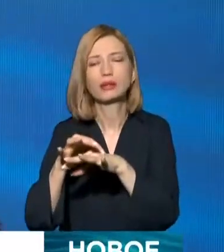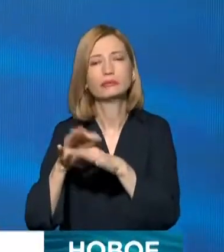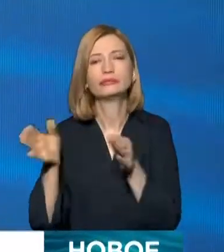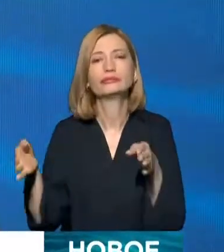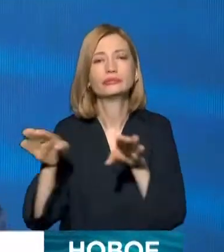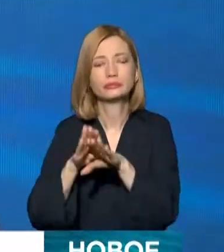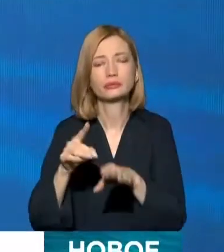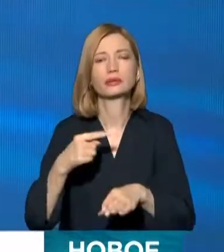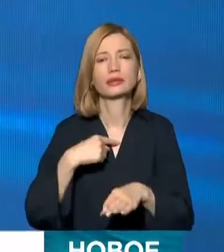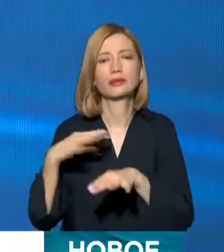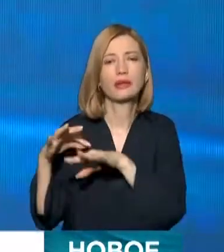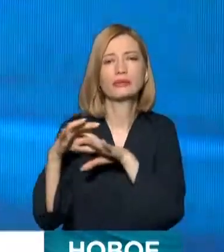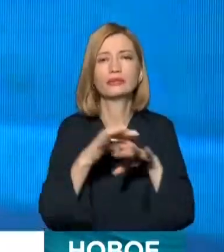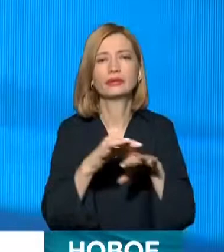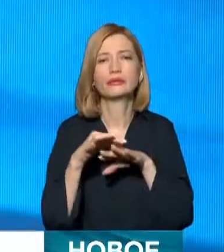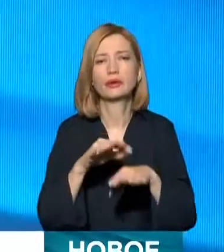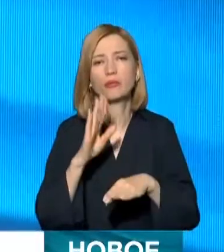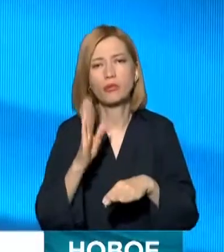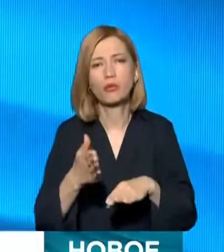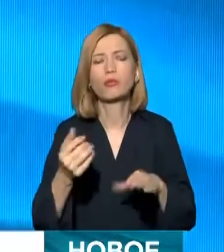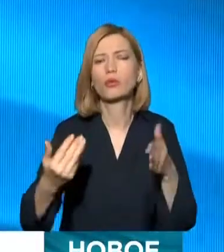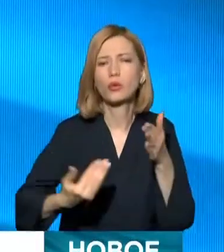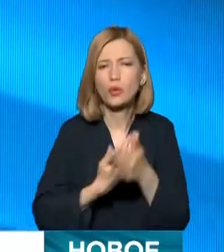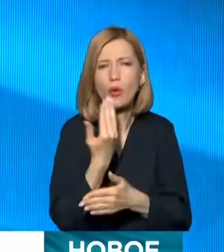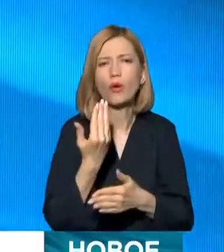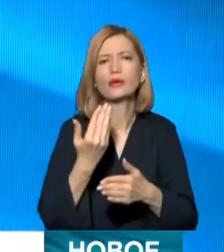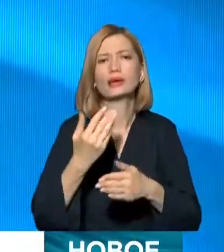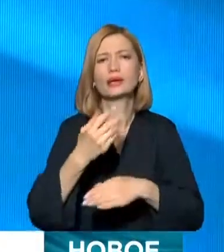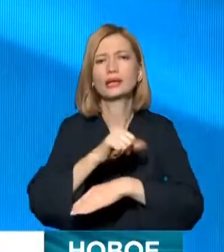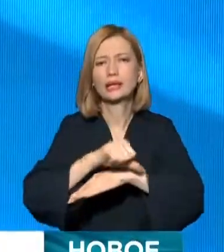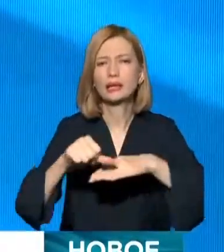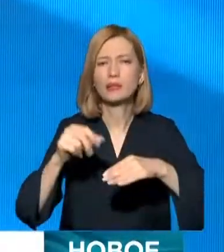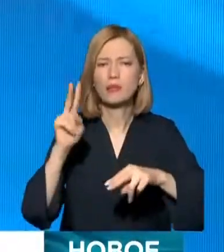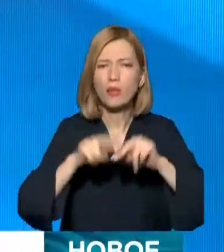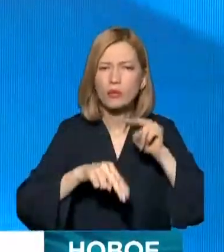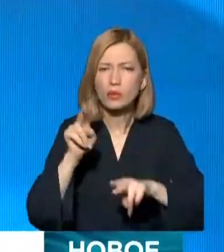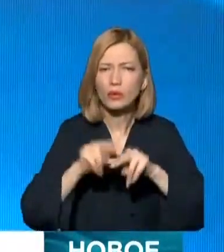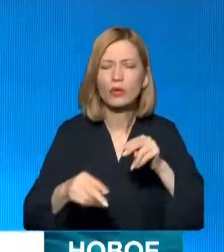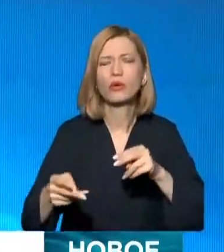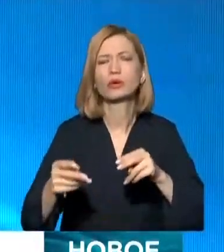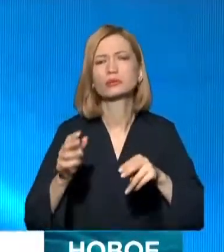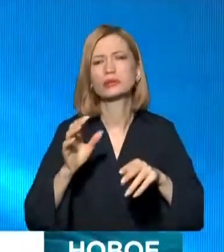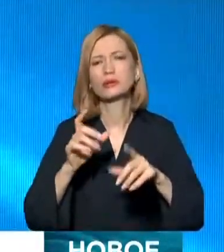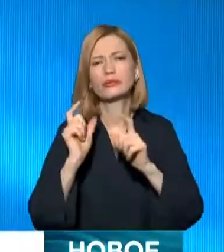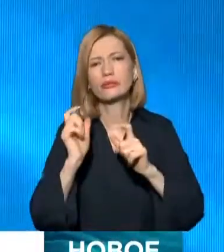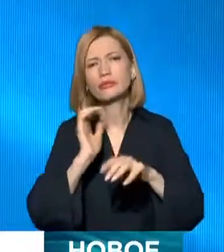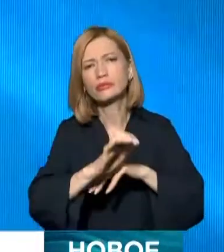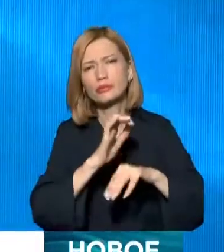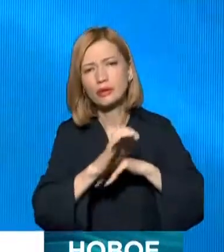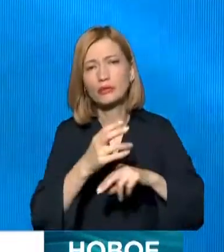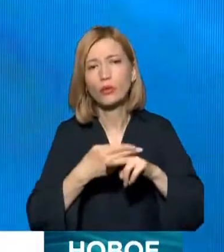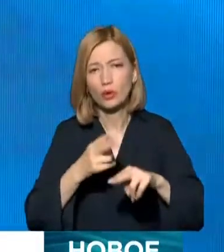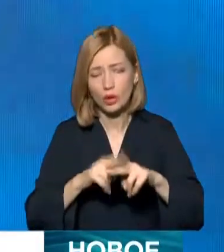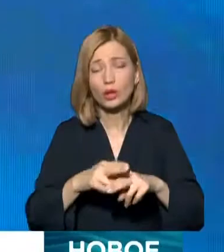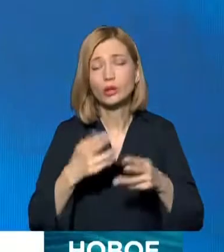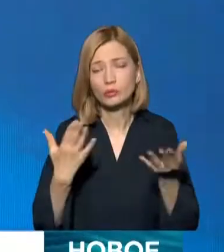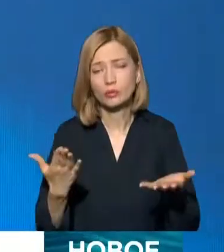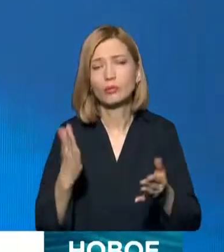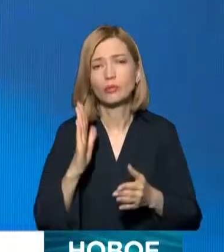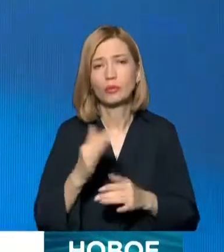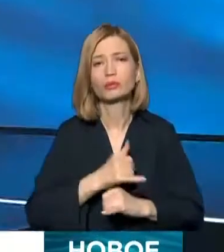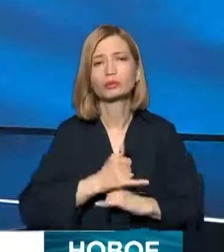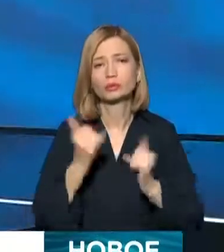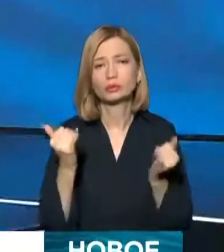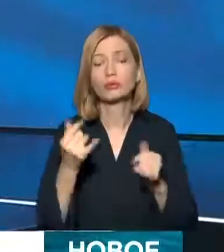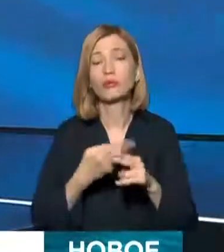И в этом плане терминалы может новые строить и так далее, и так далее. Но это уже проблема логистики. В этом